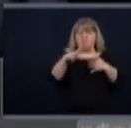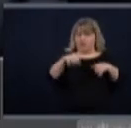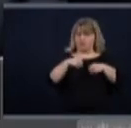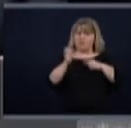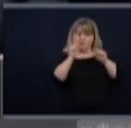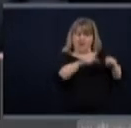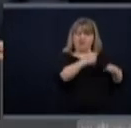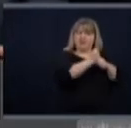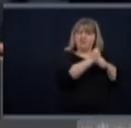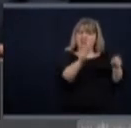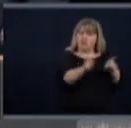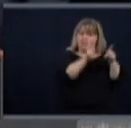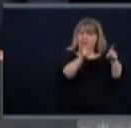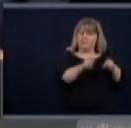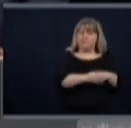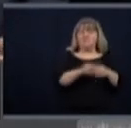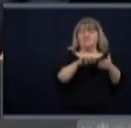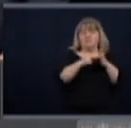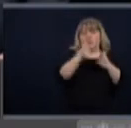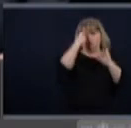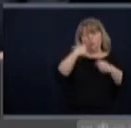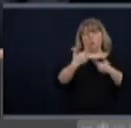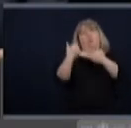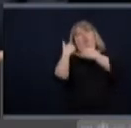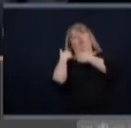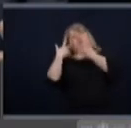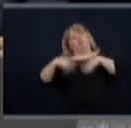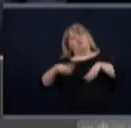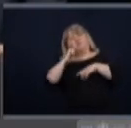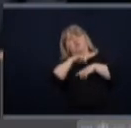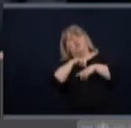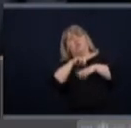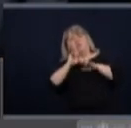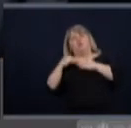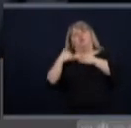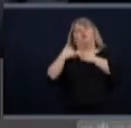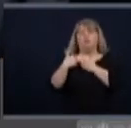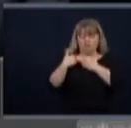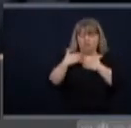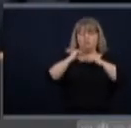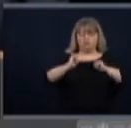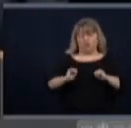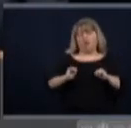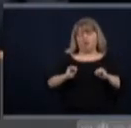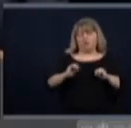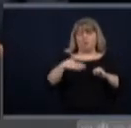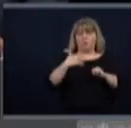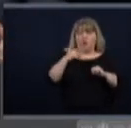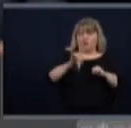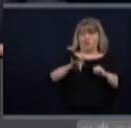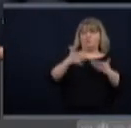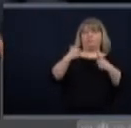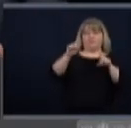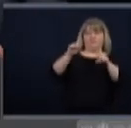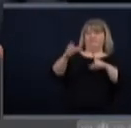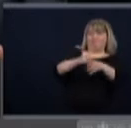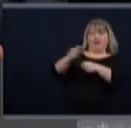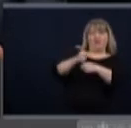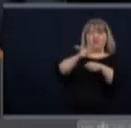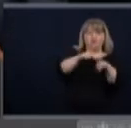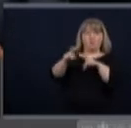c'est comme un poids qui s'enlève sur mes épaules de voir qu'enfin, on est en train de combler tous les postes, de reprendre